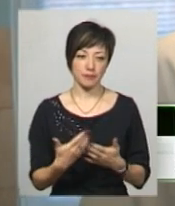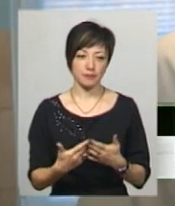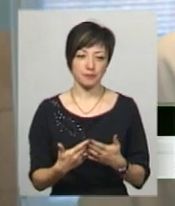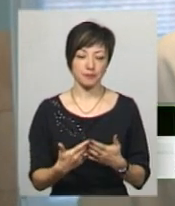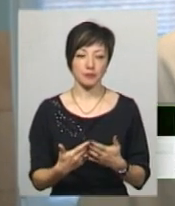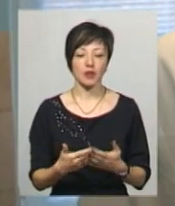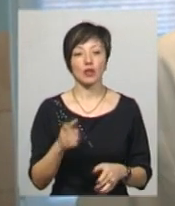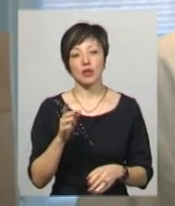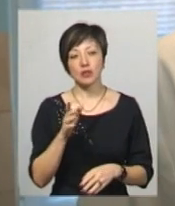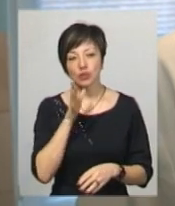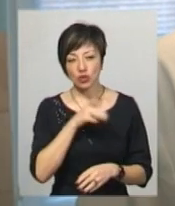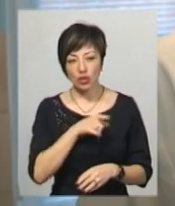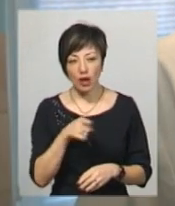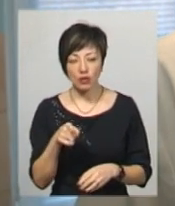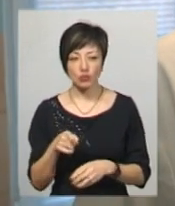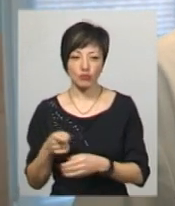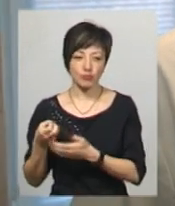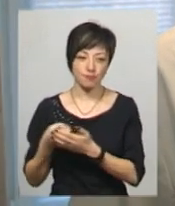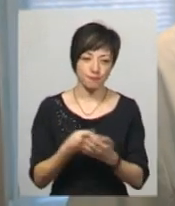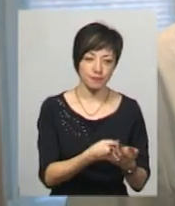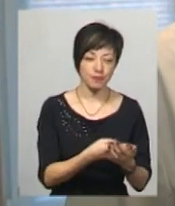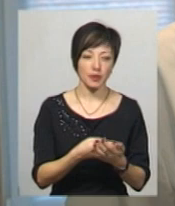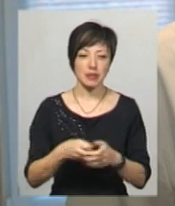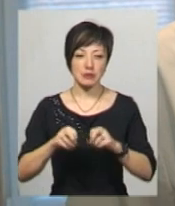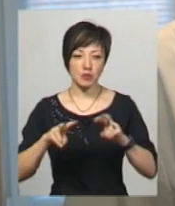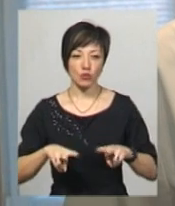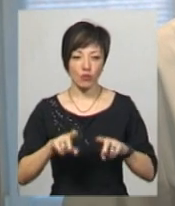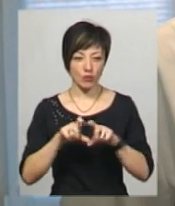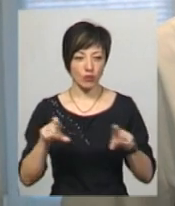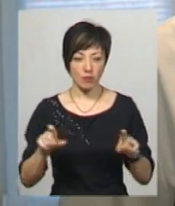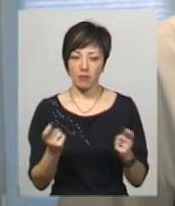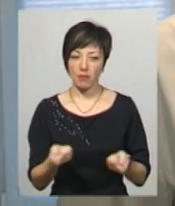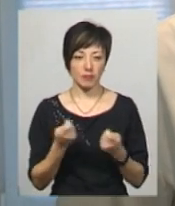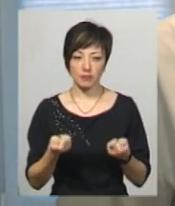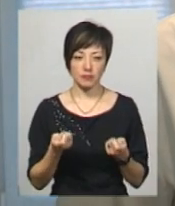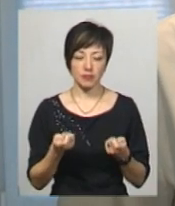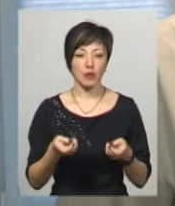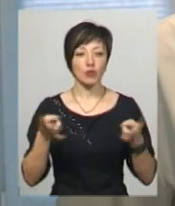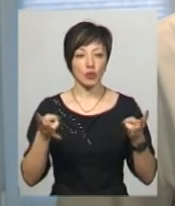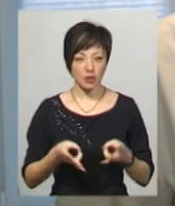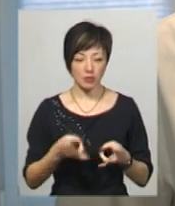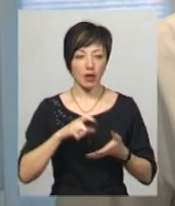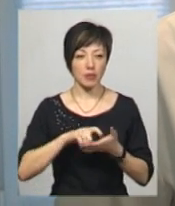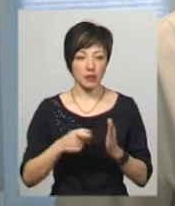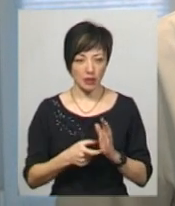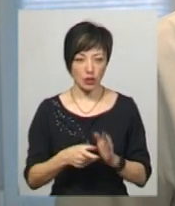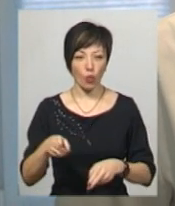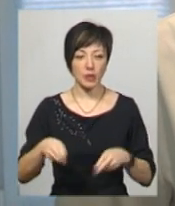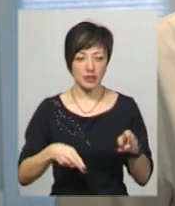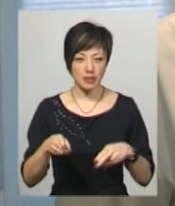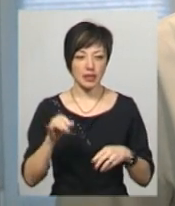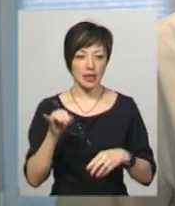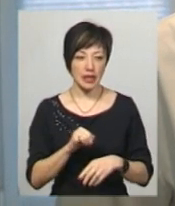І часу доставити до спеціалізованої ветеринарної установи в обмаль. Потрібен кабінет, операційна